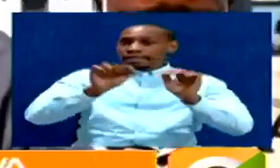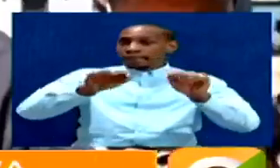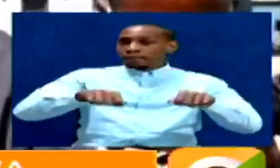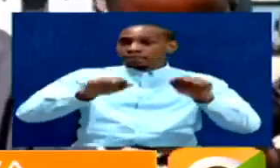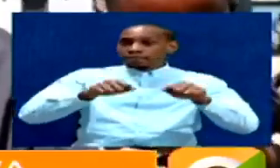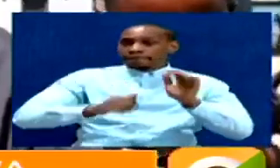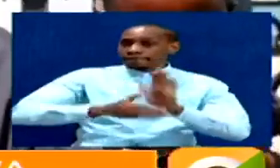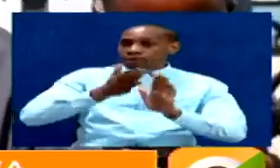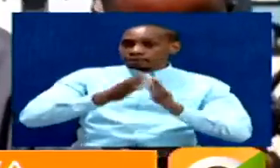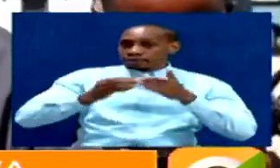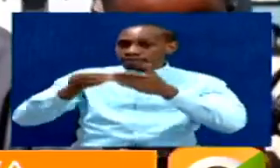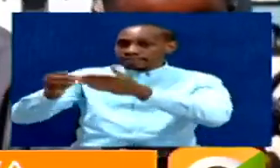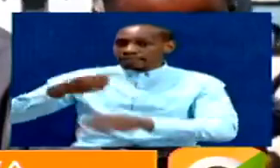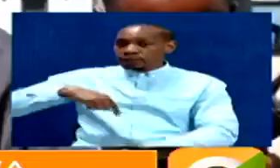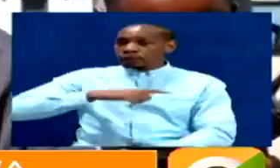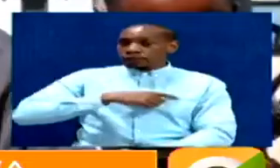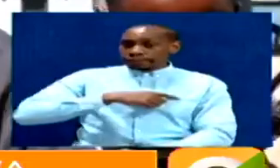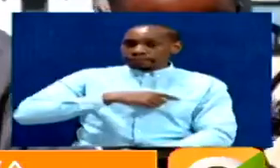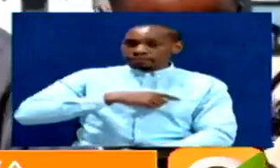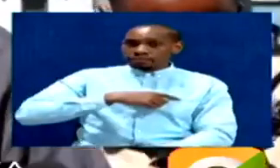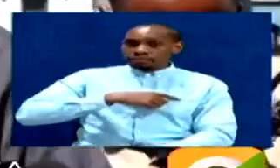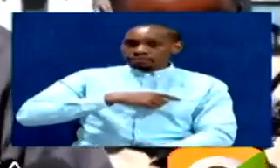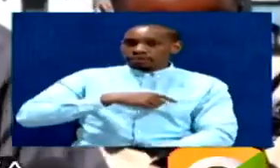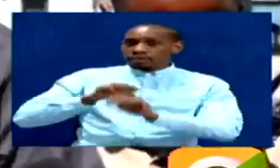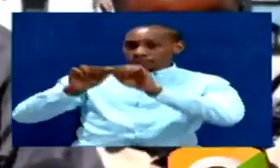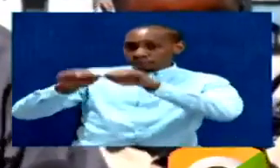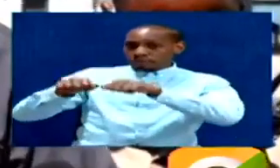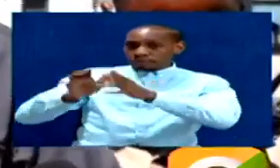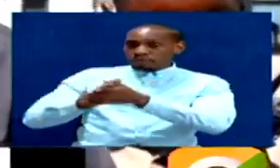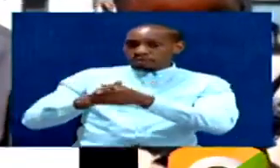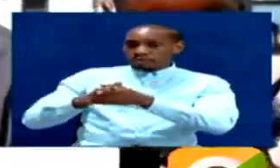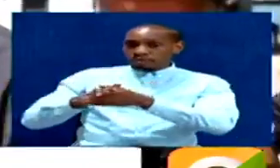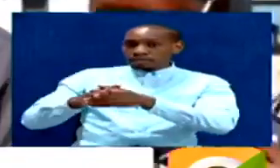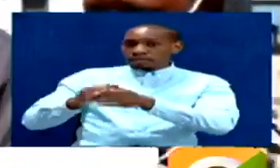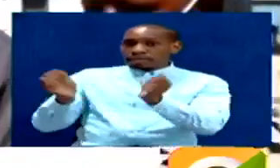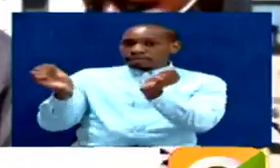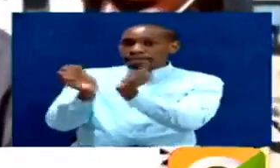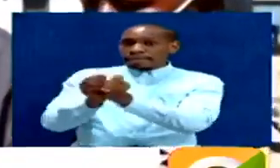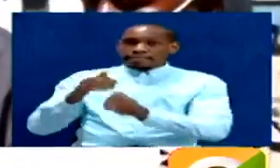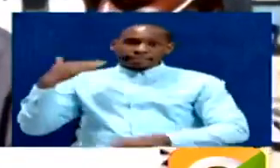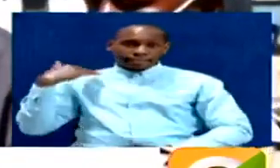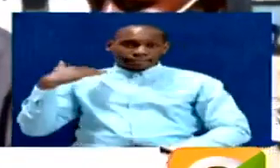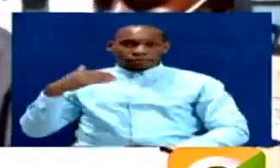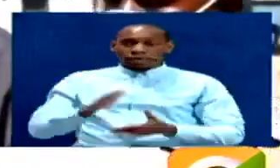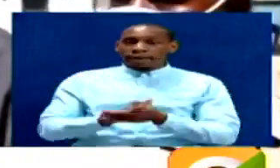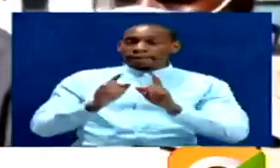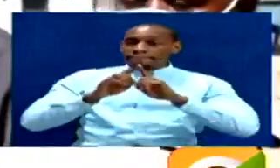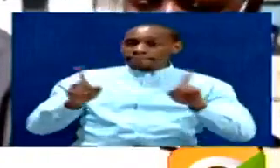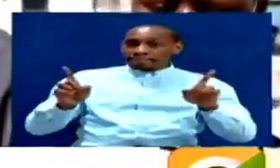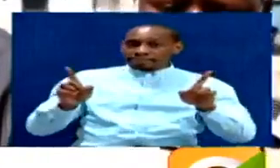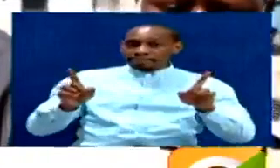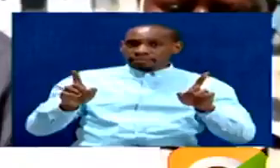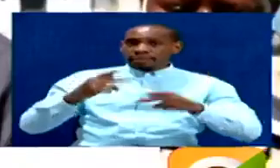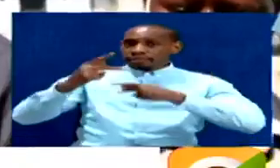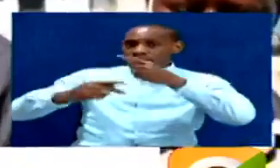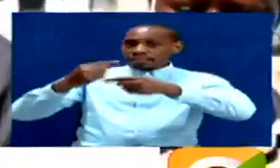have immediately led us to manage or maybe arrest these criminals, but